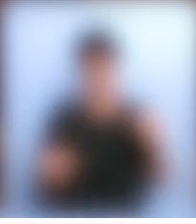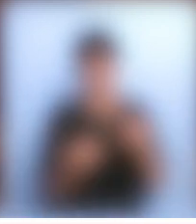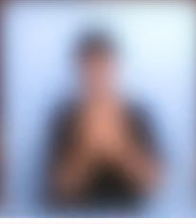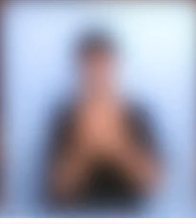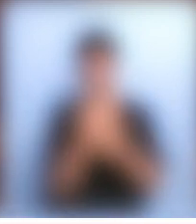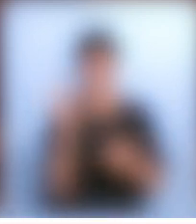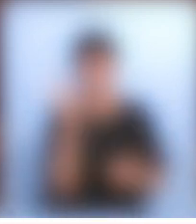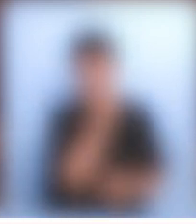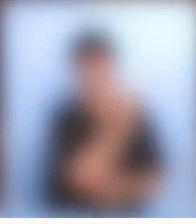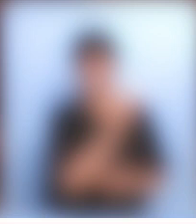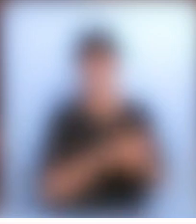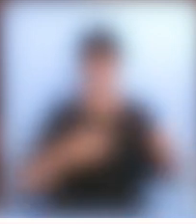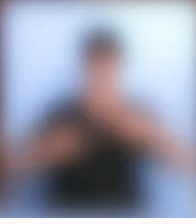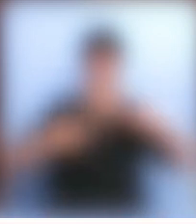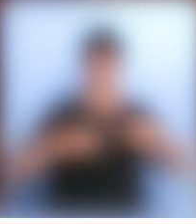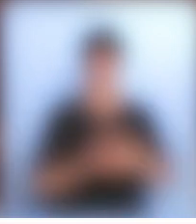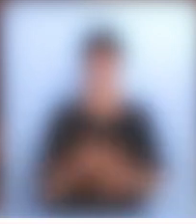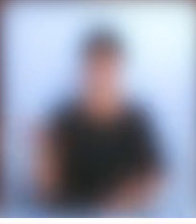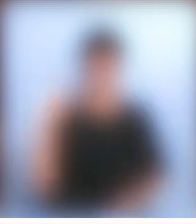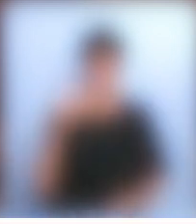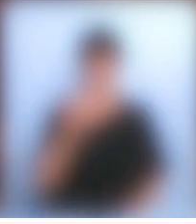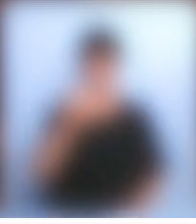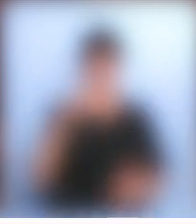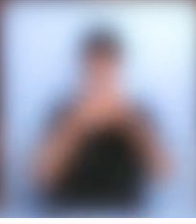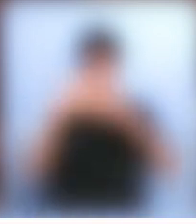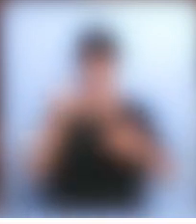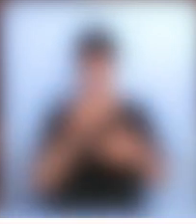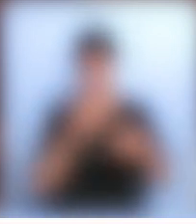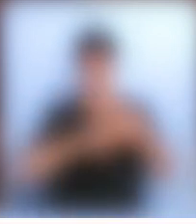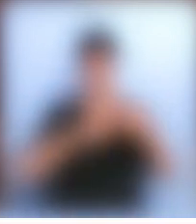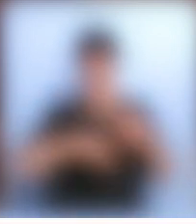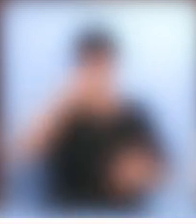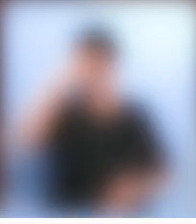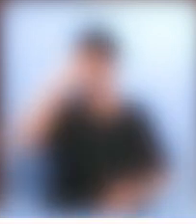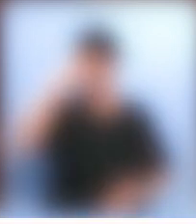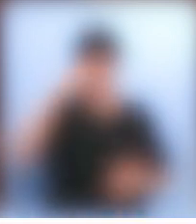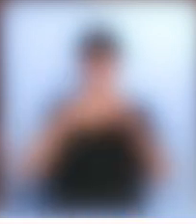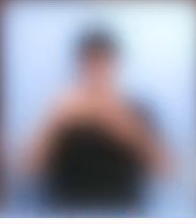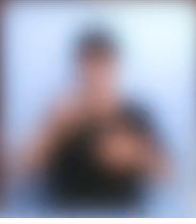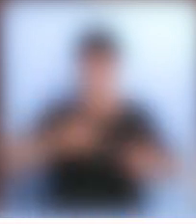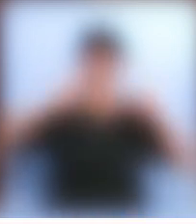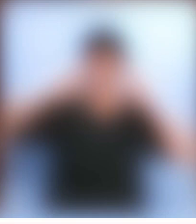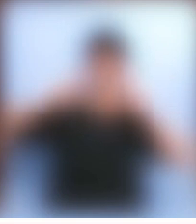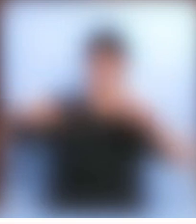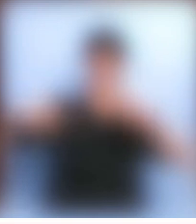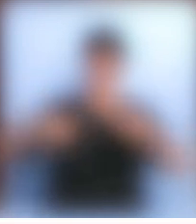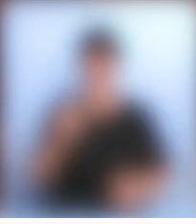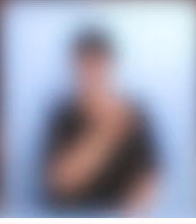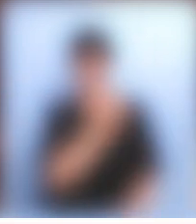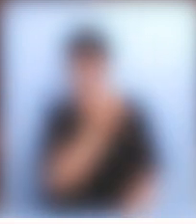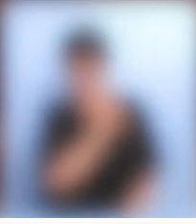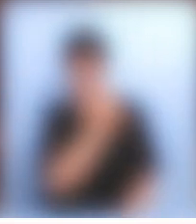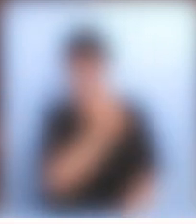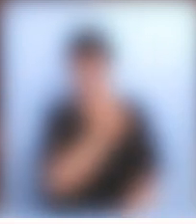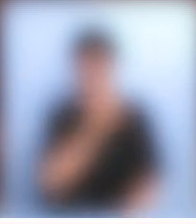為佢個我唔明白點解嗰次阿邱騰華局長同埋阿梁家榮處長答問題係答得咁辛苦，